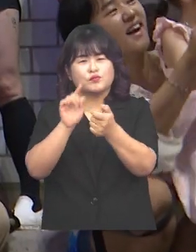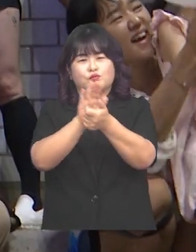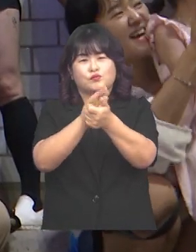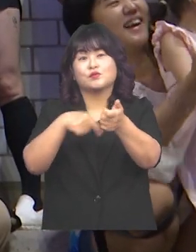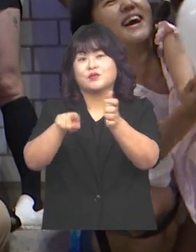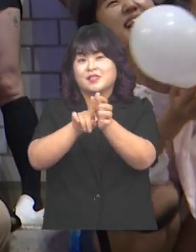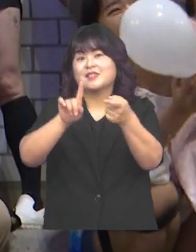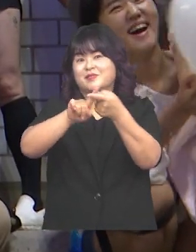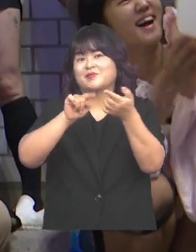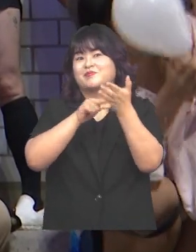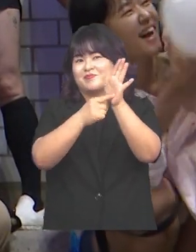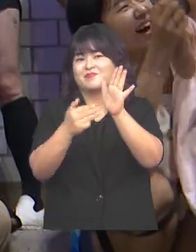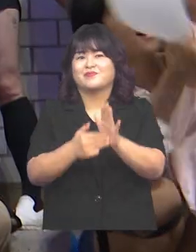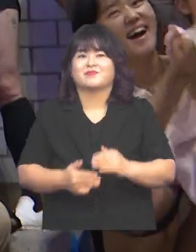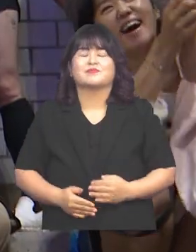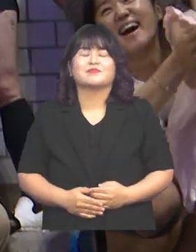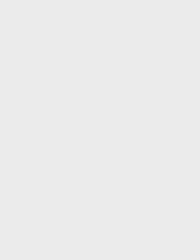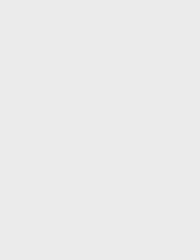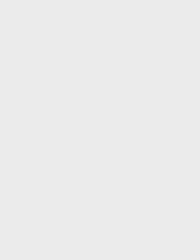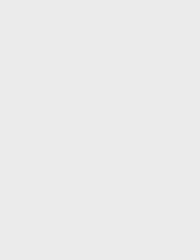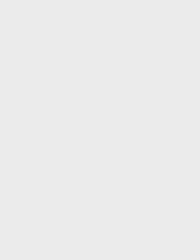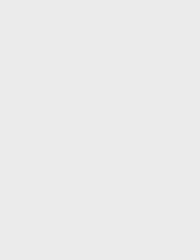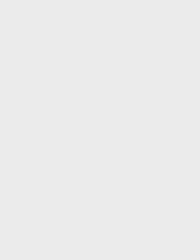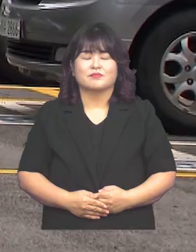있도록 돕겠다고 말했습니다.